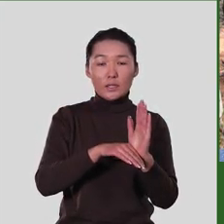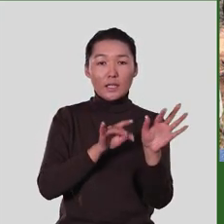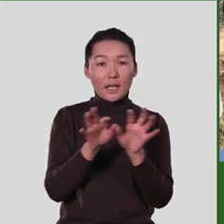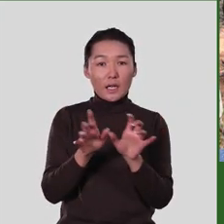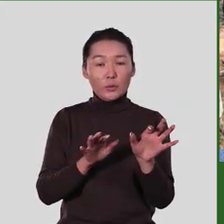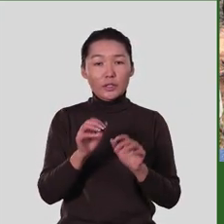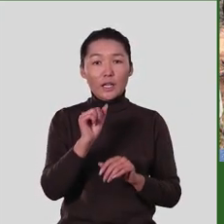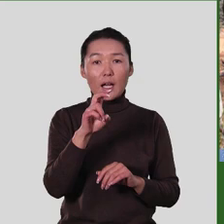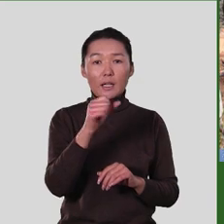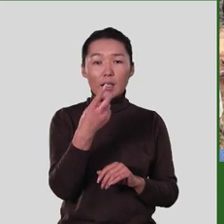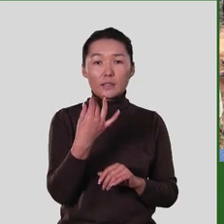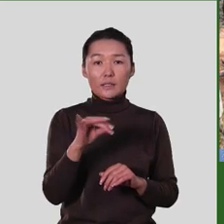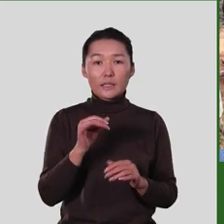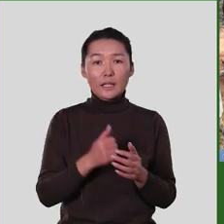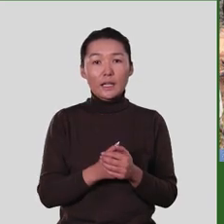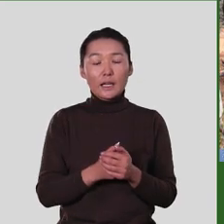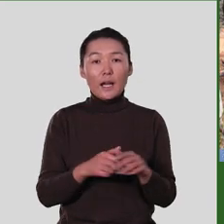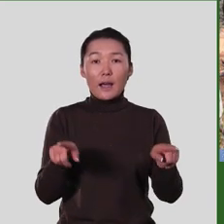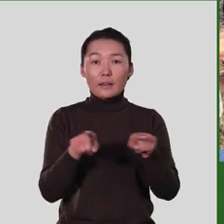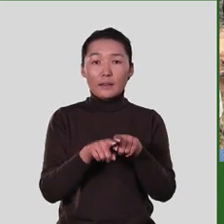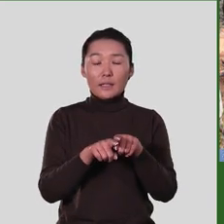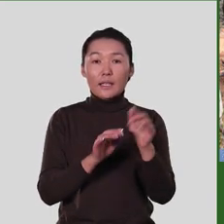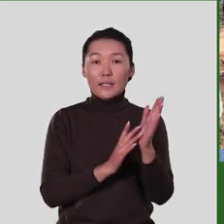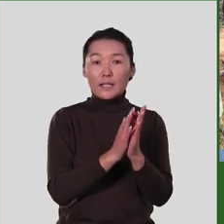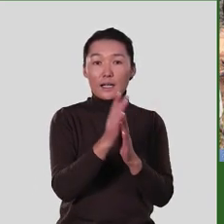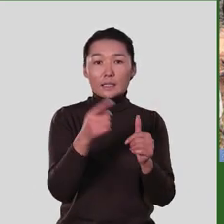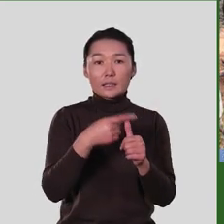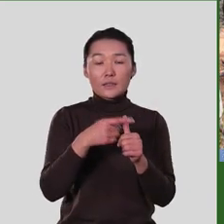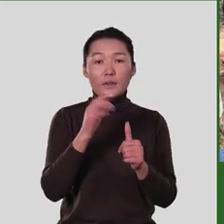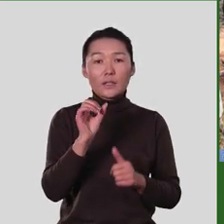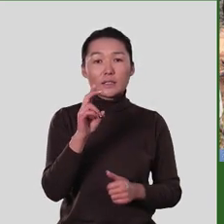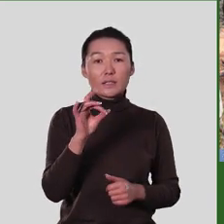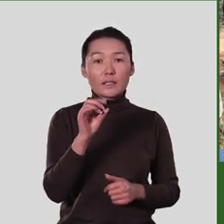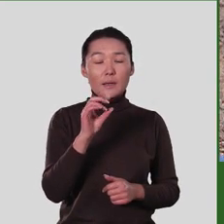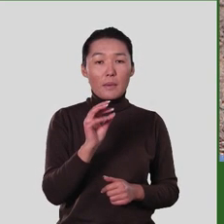– эвкалиптов. Такие заросли называют скребом.